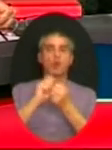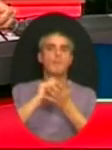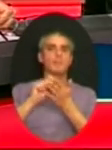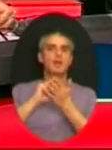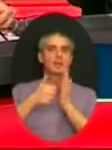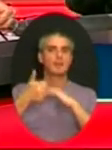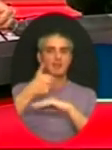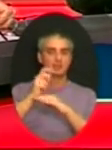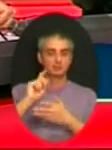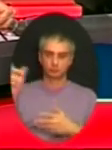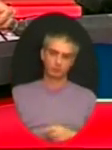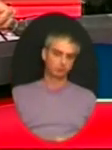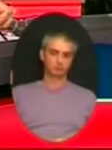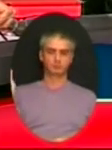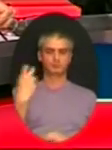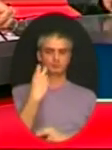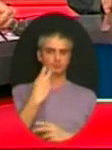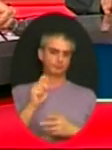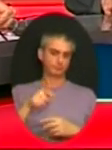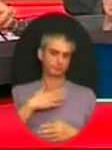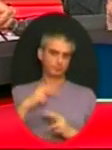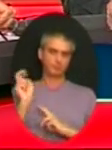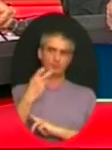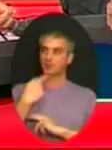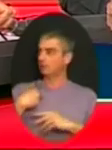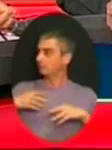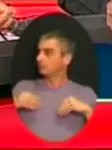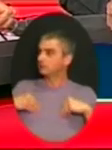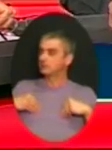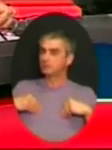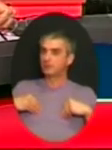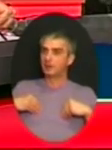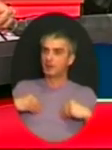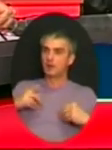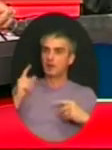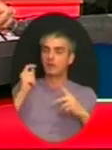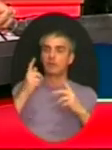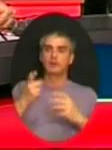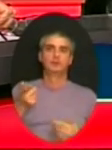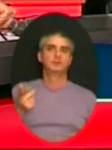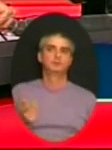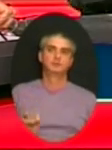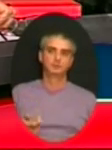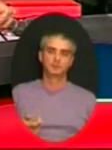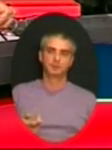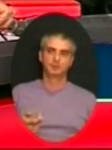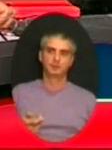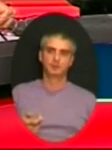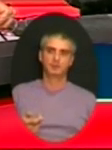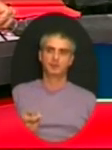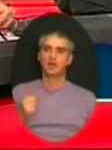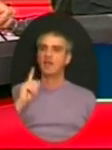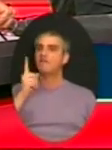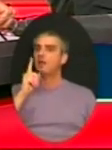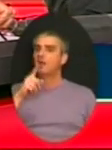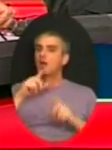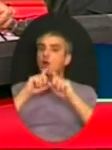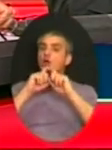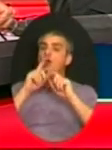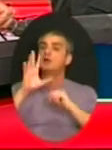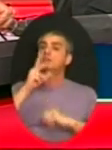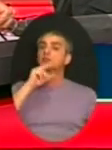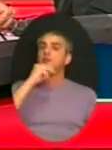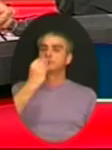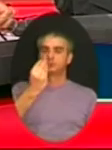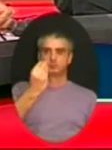ציבור, שהכנסת לא יכולה להזמין אותו בנסיבות שהיא רואה אותם. אני מסכימה איתך, אבל כשהכותרת הייתה... אבל זה מה שעשיתם, יצרתם דה-לגיטימציה לדיון הזה. כי הכותרת